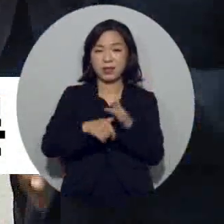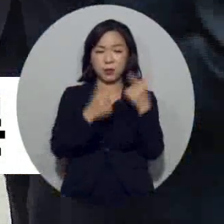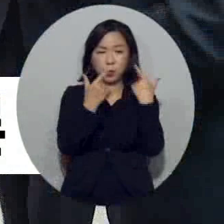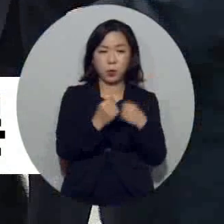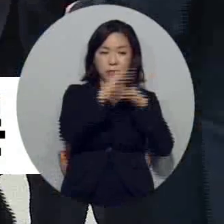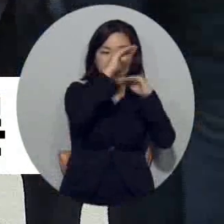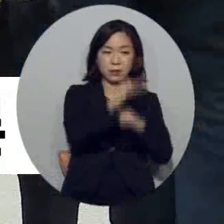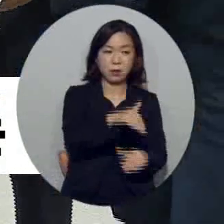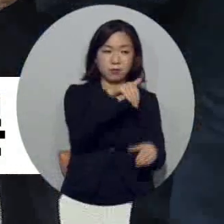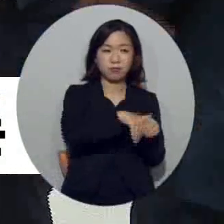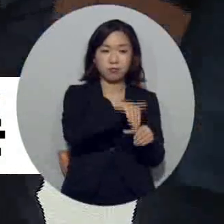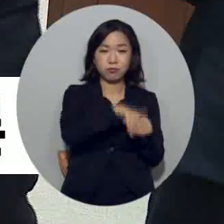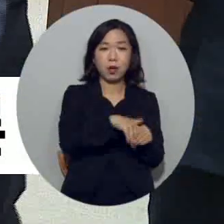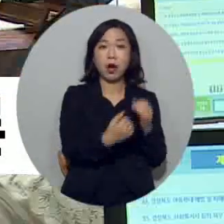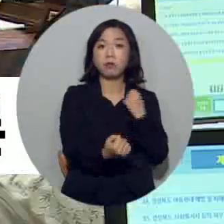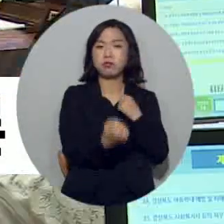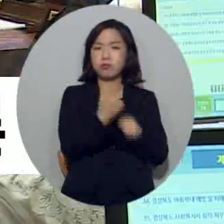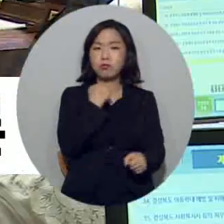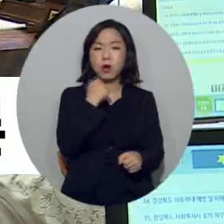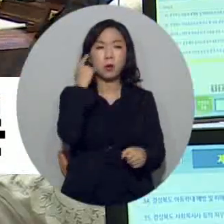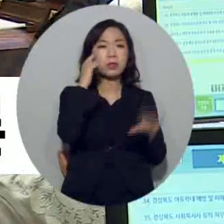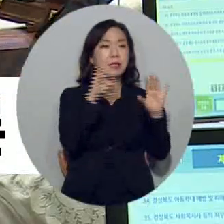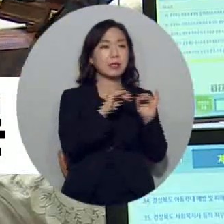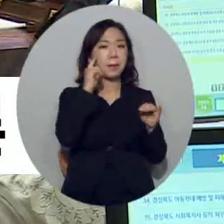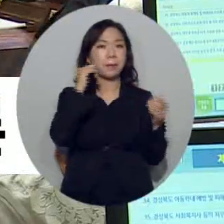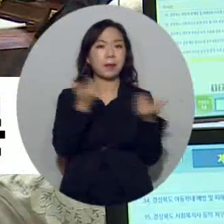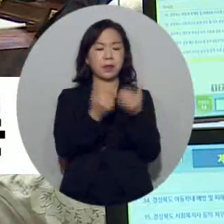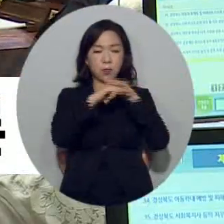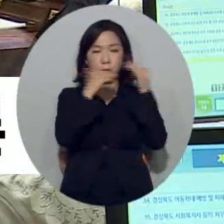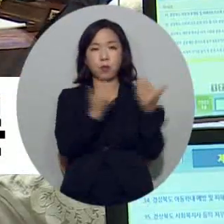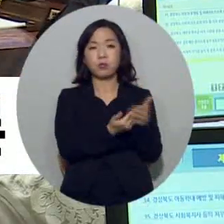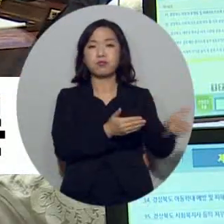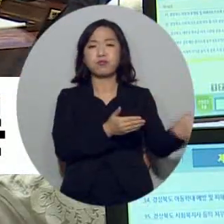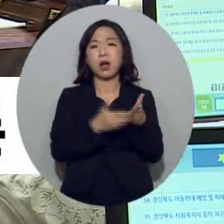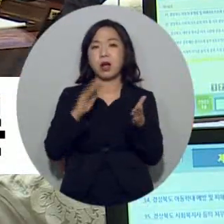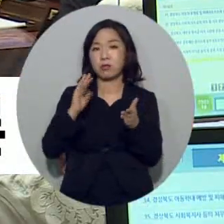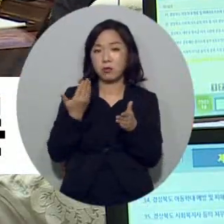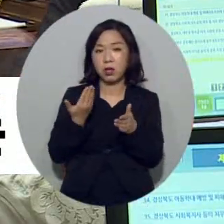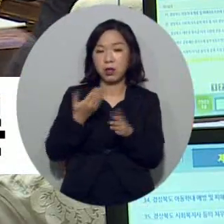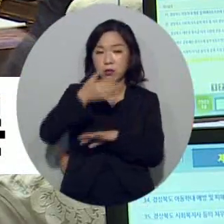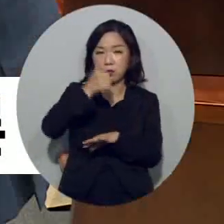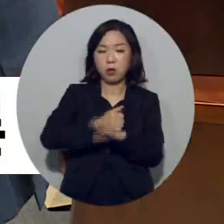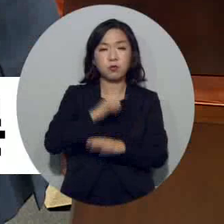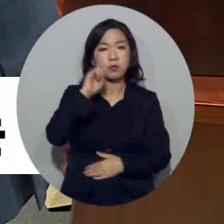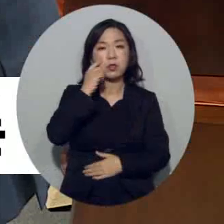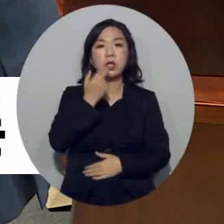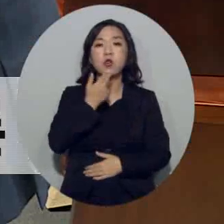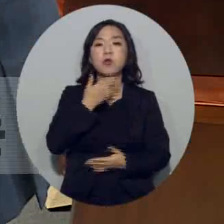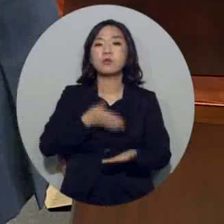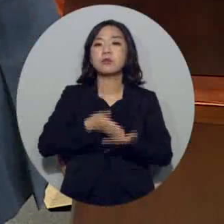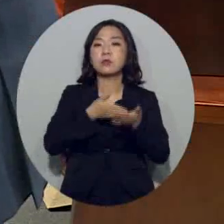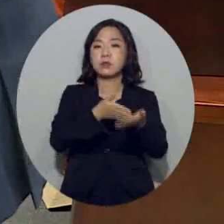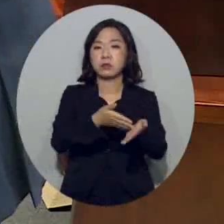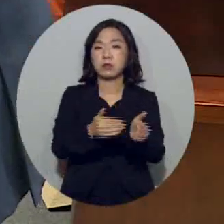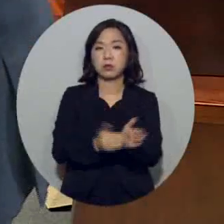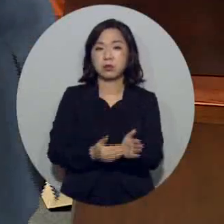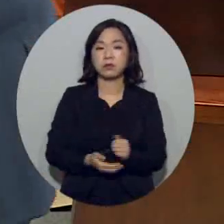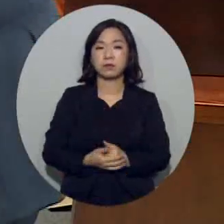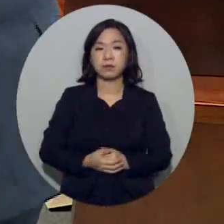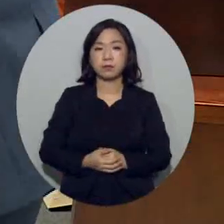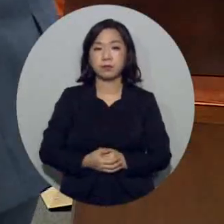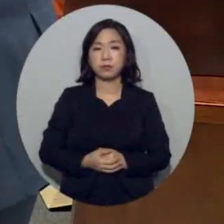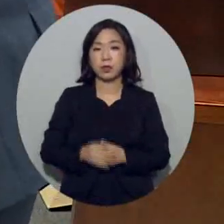표결을 했지만 찬성 1과 반대한 모두 부결 될 결국 의견 없음 으로 결론을 내렸습니다